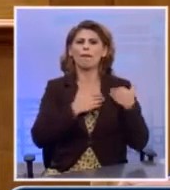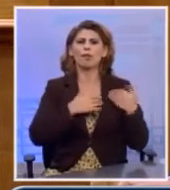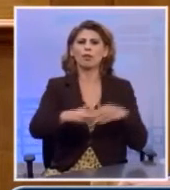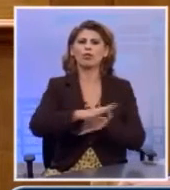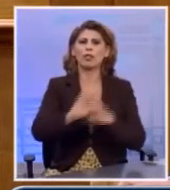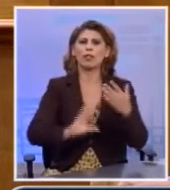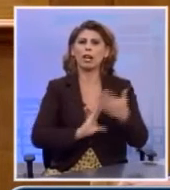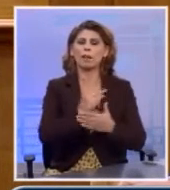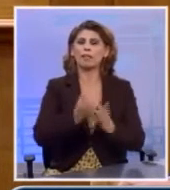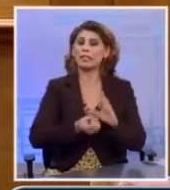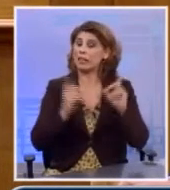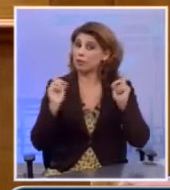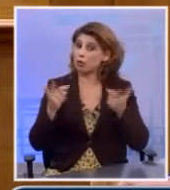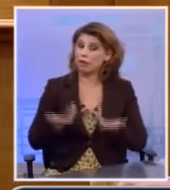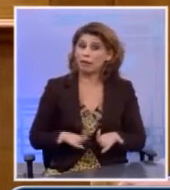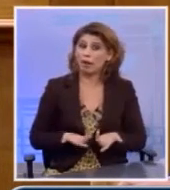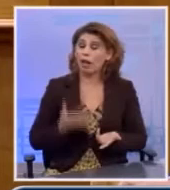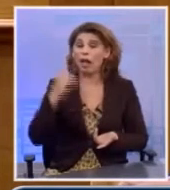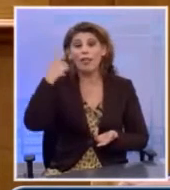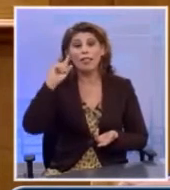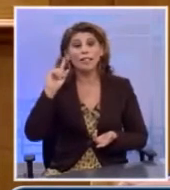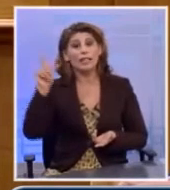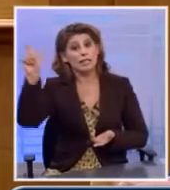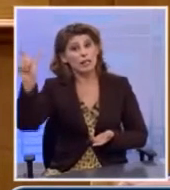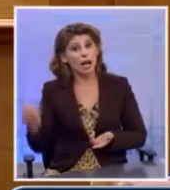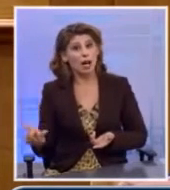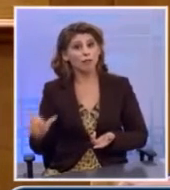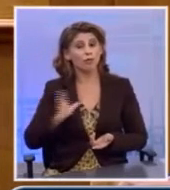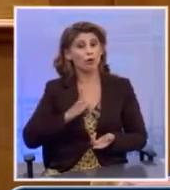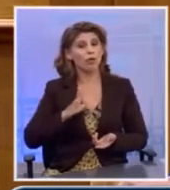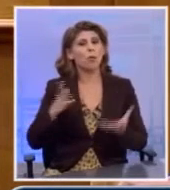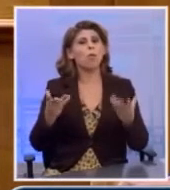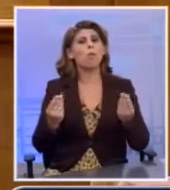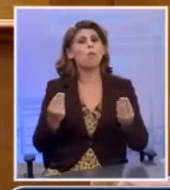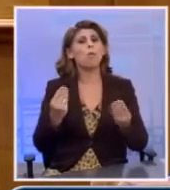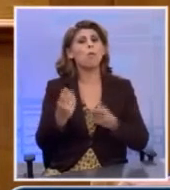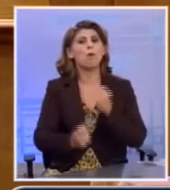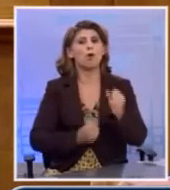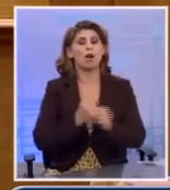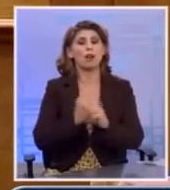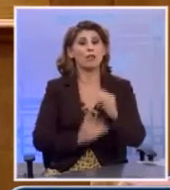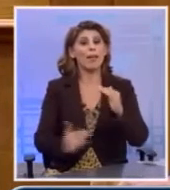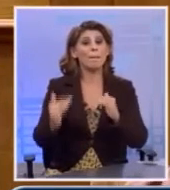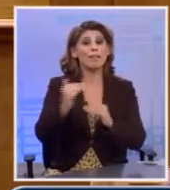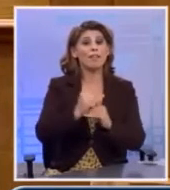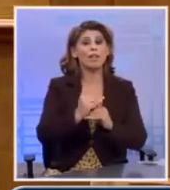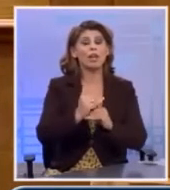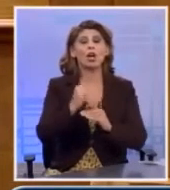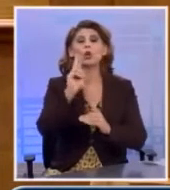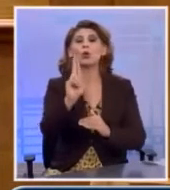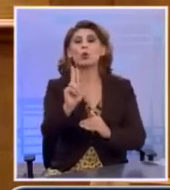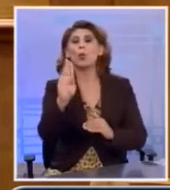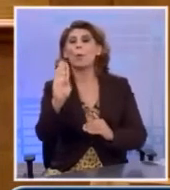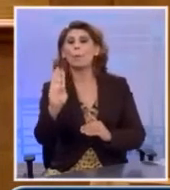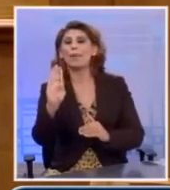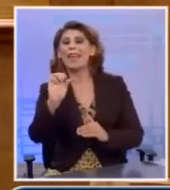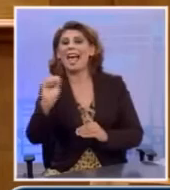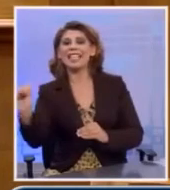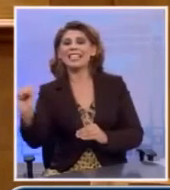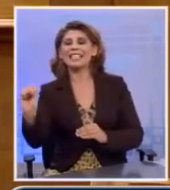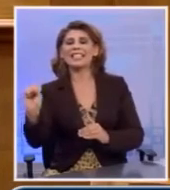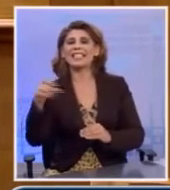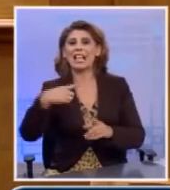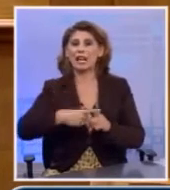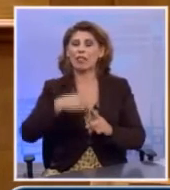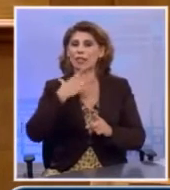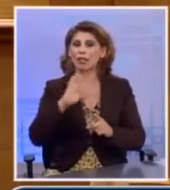Δημοκρατίας? Δεν ξέρατε ότι ο άνθρωπος επί πολλά χρόνια υπήρξε επικεφαλής της UBS στην Ελλάδα? Της τράπεζας